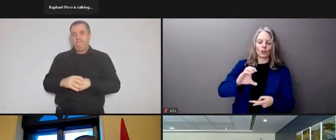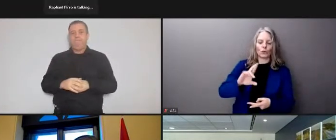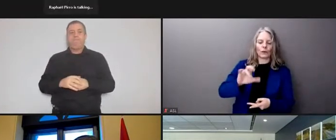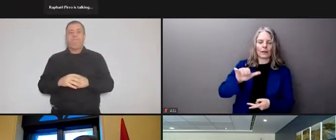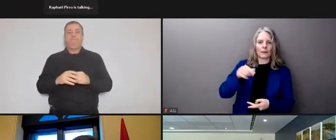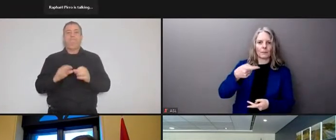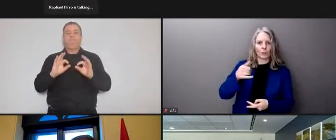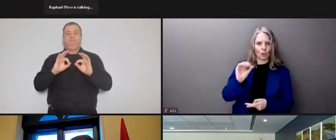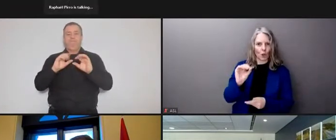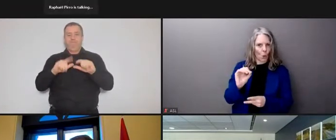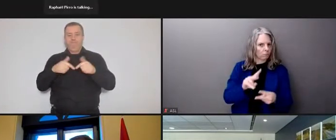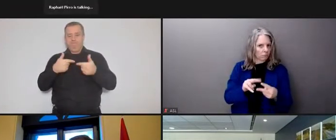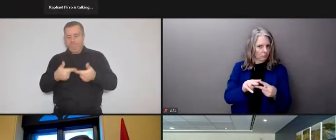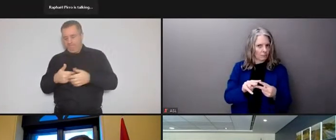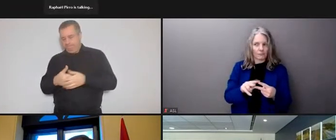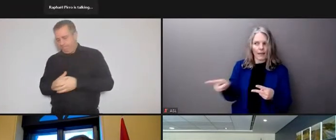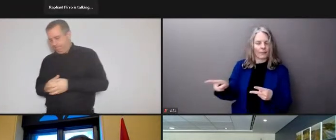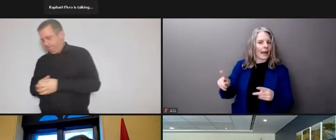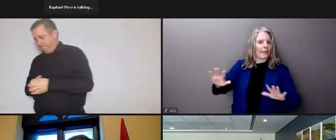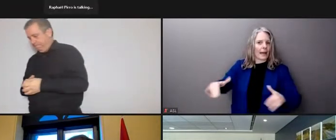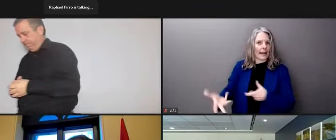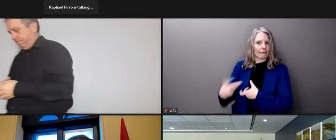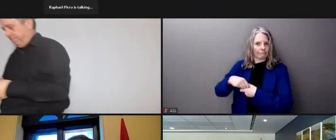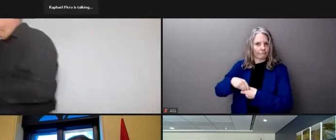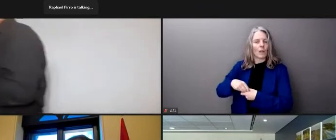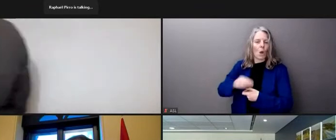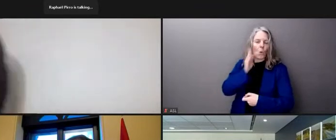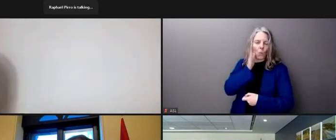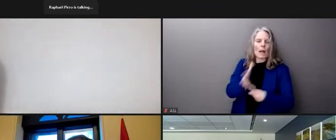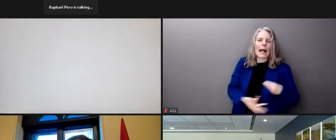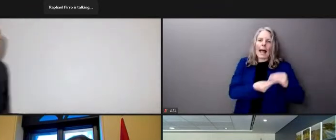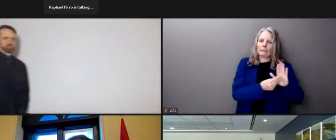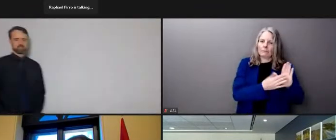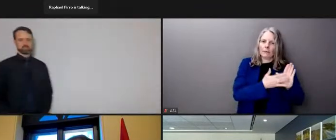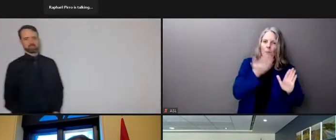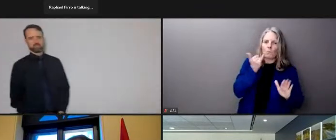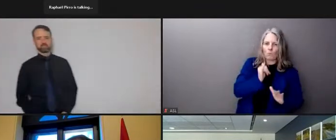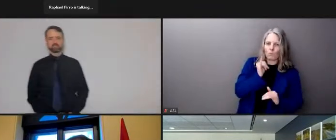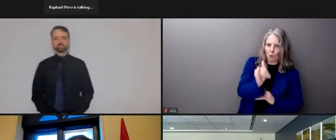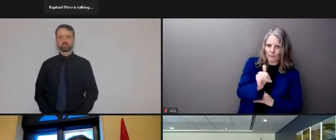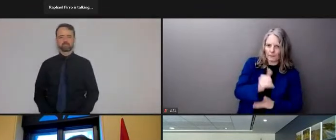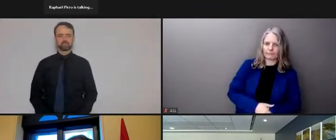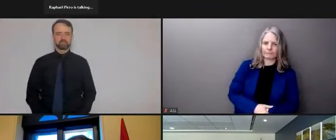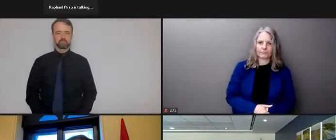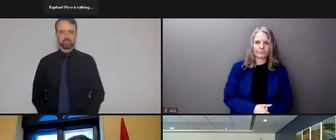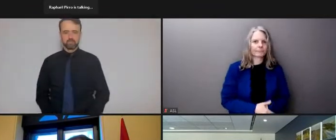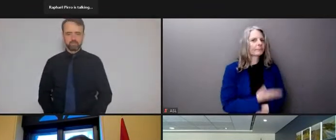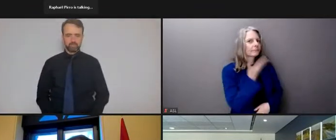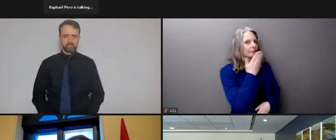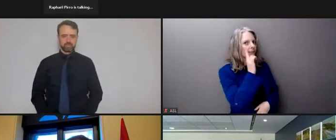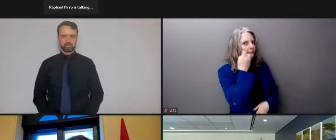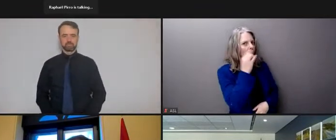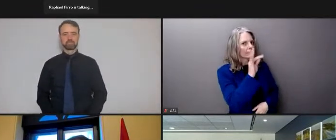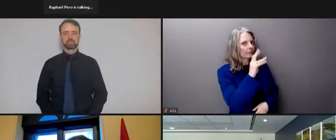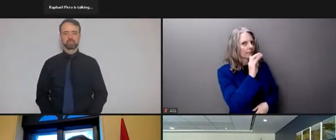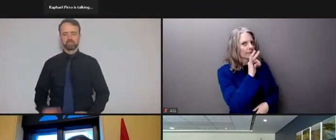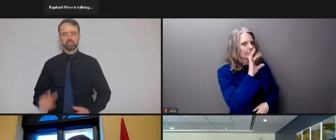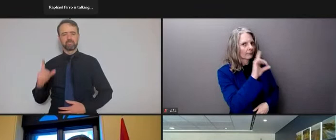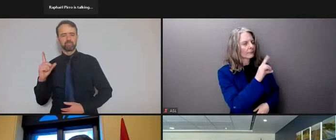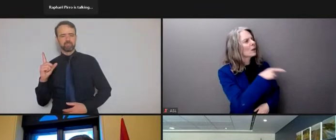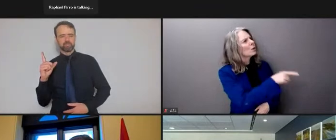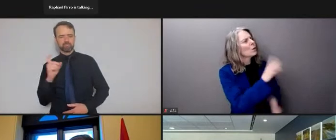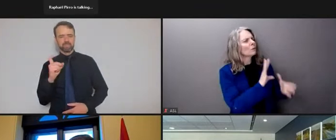Merci beaucoup Mme Freeland Justement vous parlez des changements qui seraient permanents